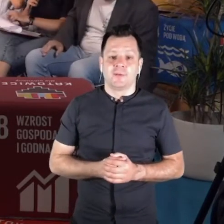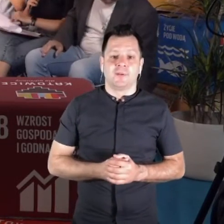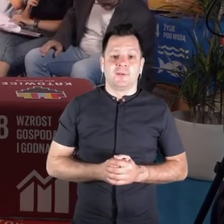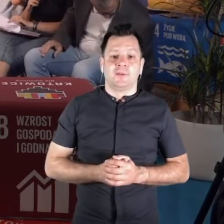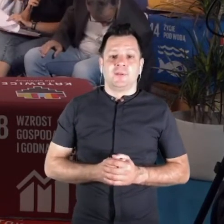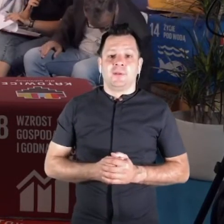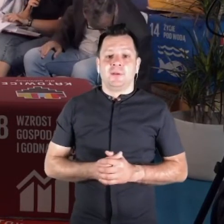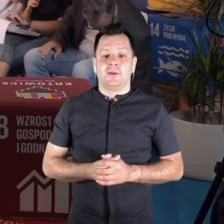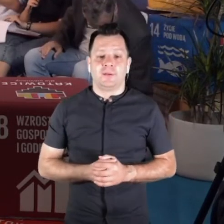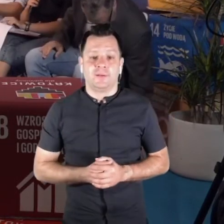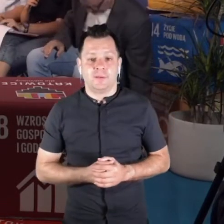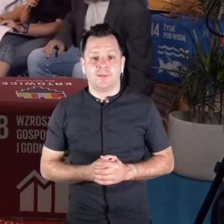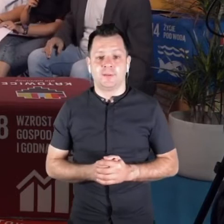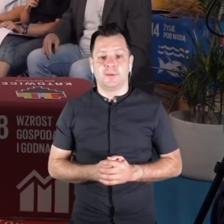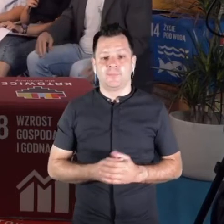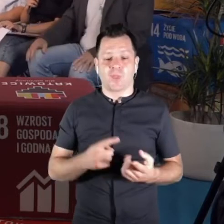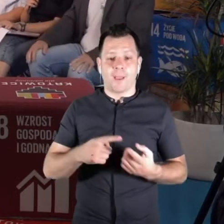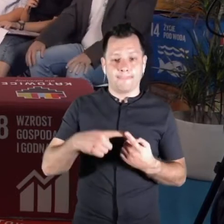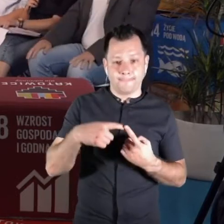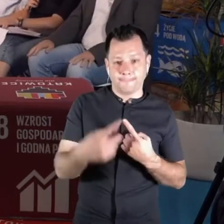be Juan Carlos